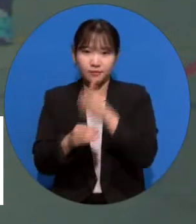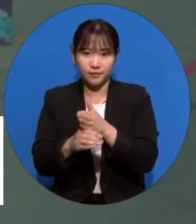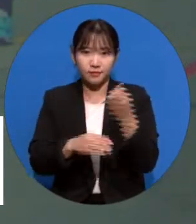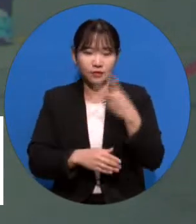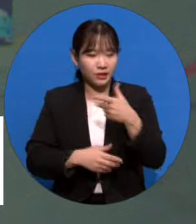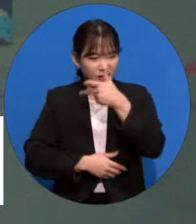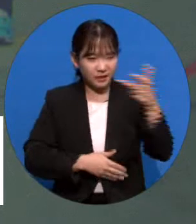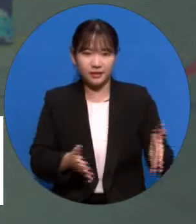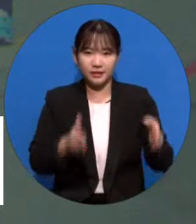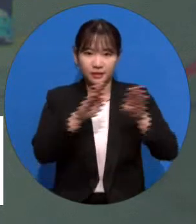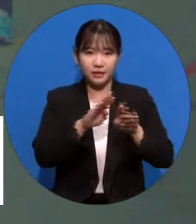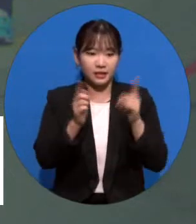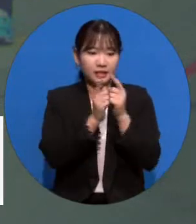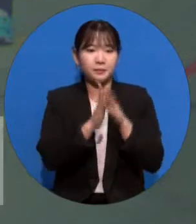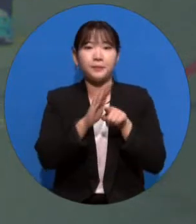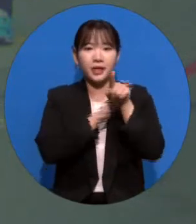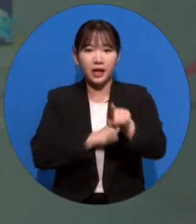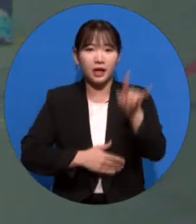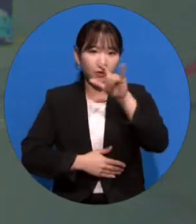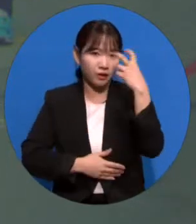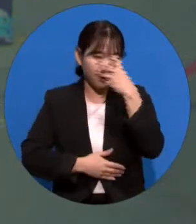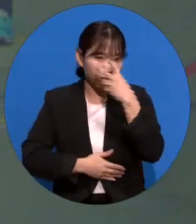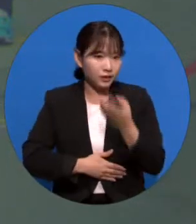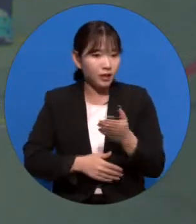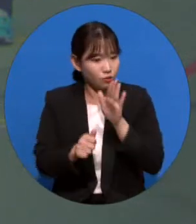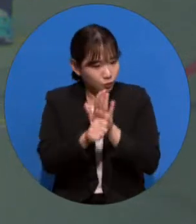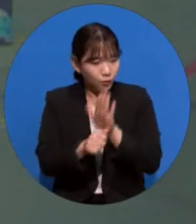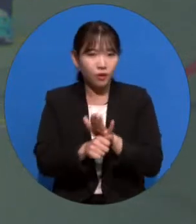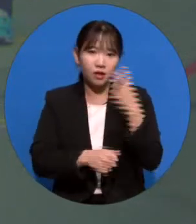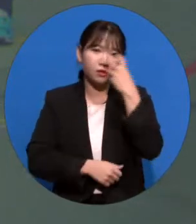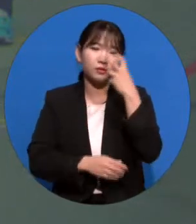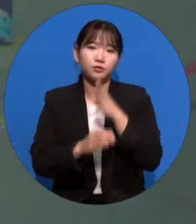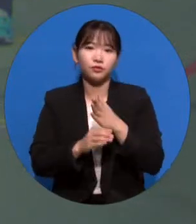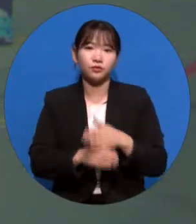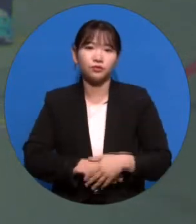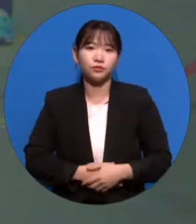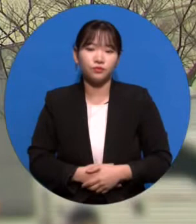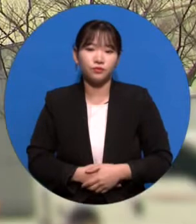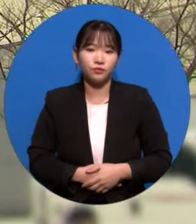또 대규모 시설은 방문 선제 검사까지 검토하고 있습니다. 양현승 기자입니다.